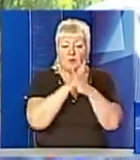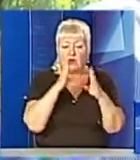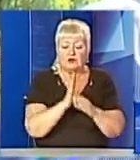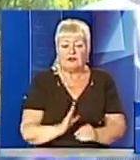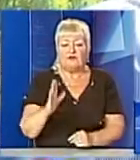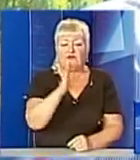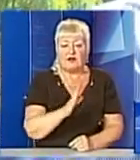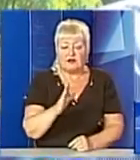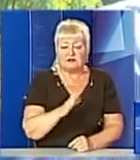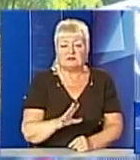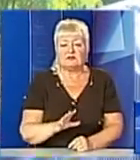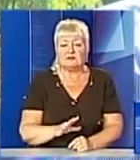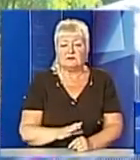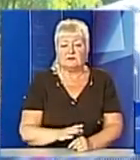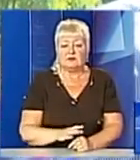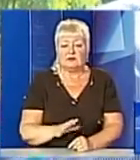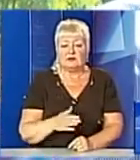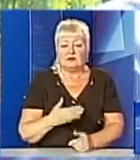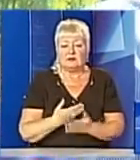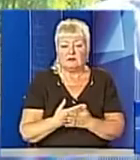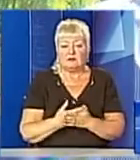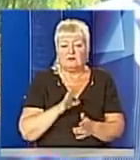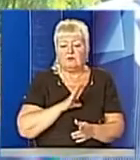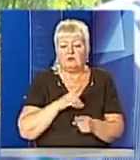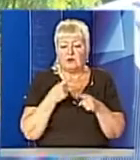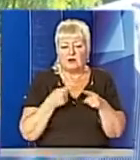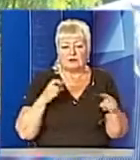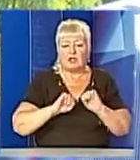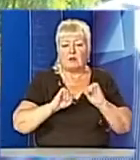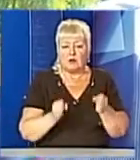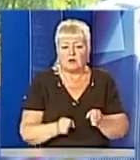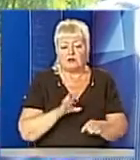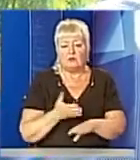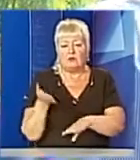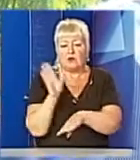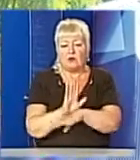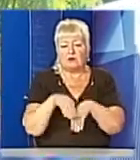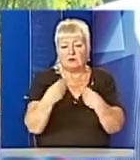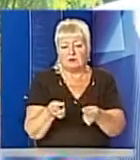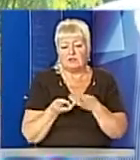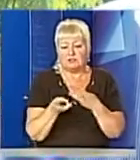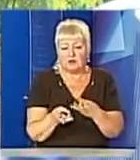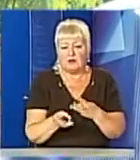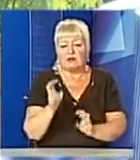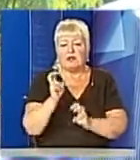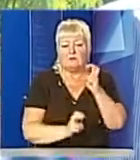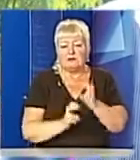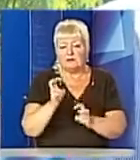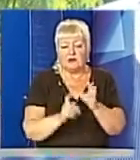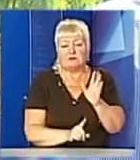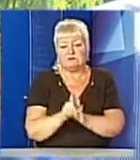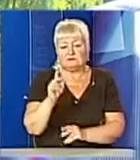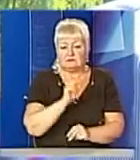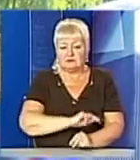вересні місяці десь йшло різке похолодання, була команда на подачу опалення, підприємство включалося в